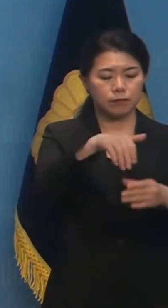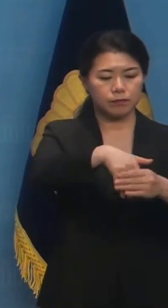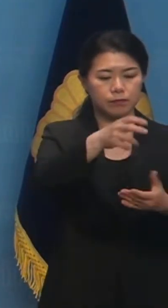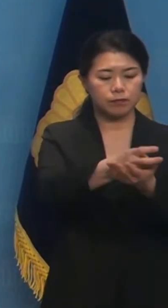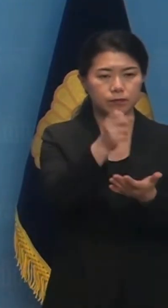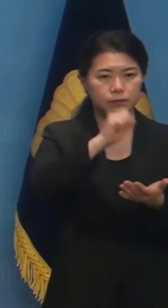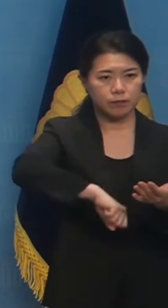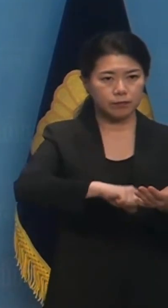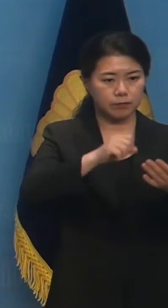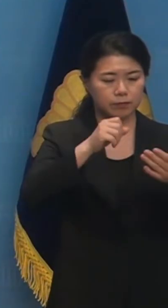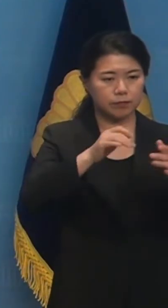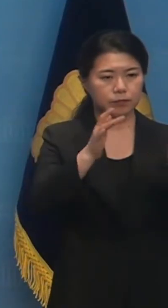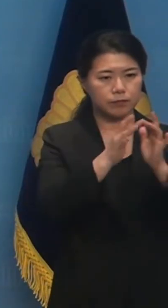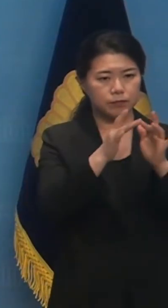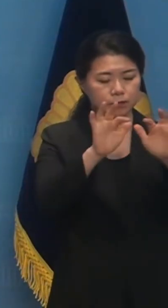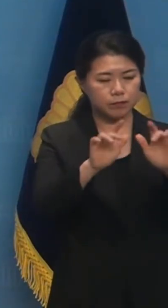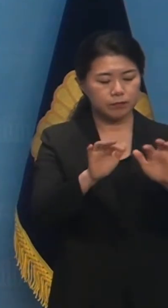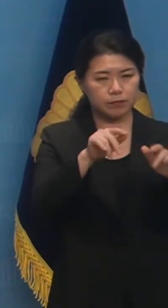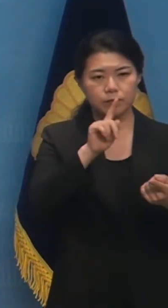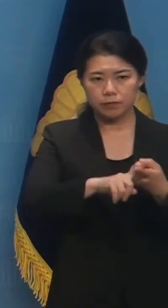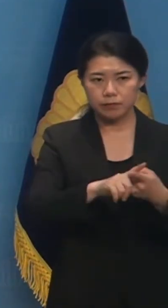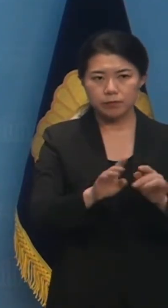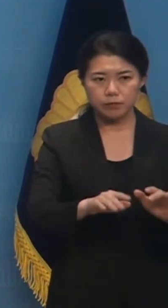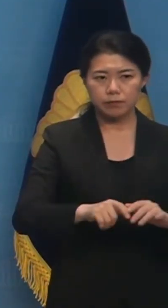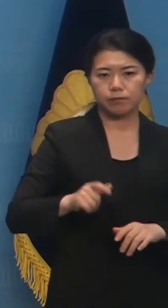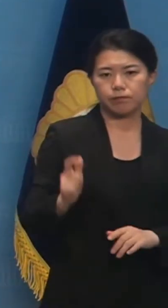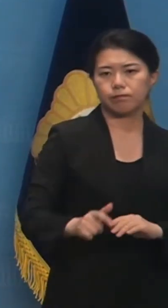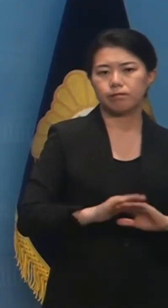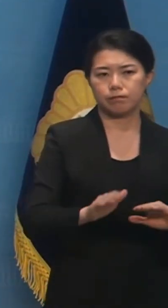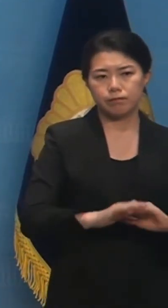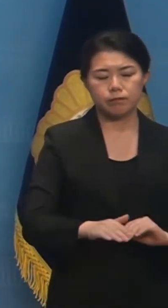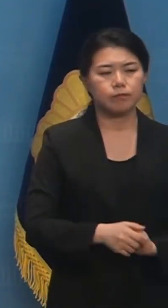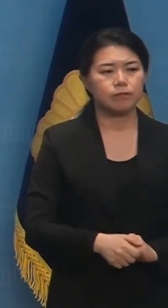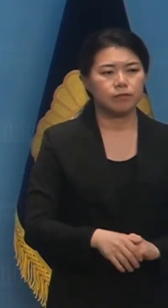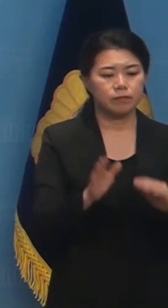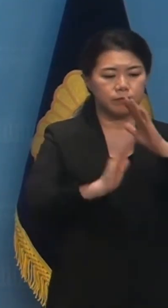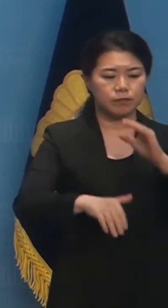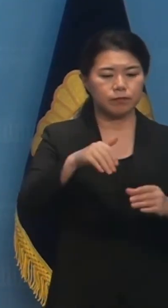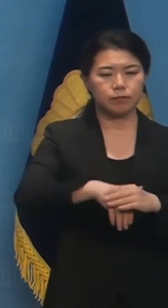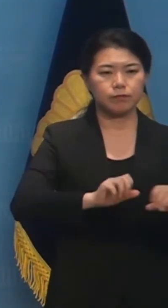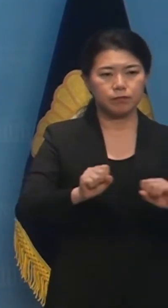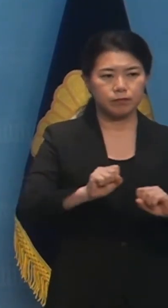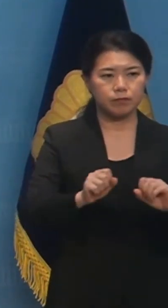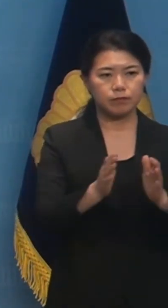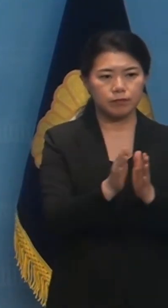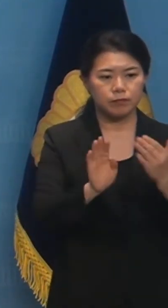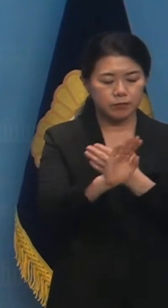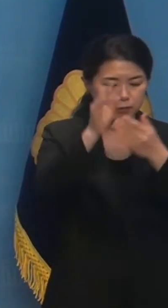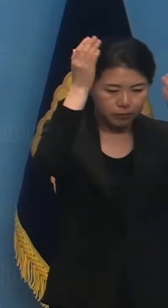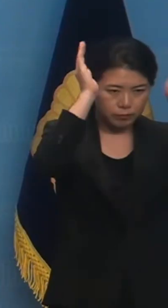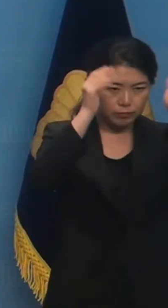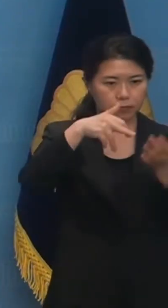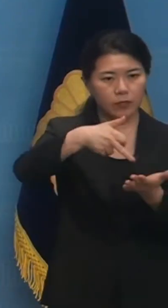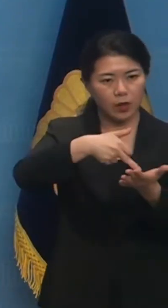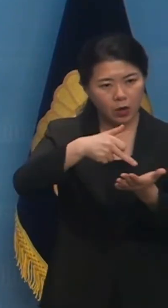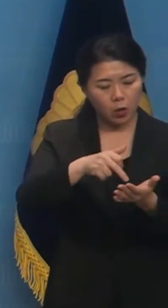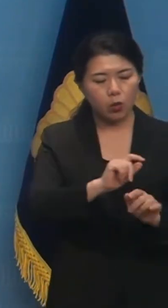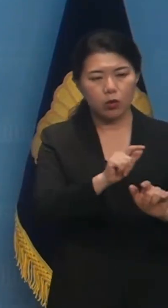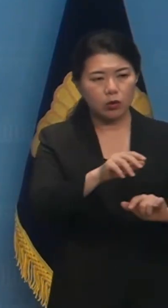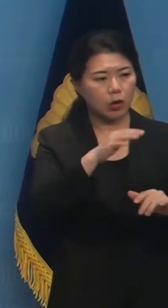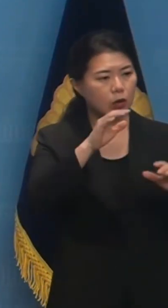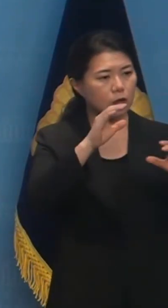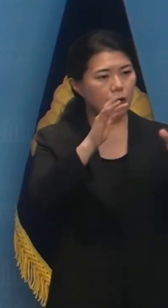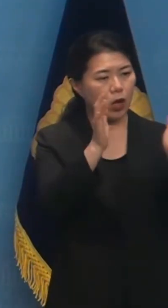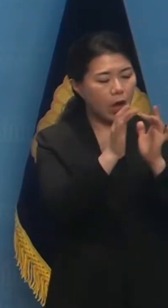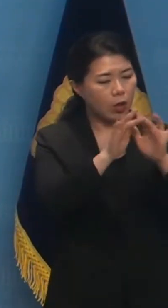선거법 위반 포털사이트 댓글에 대해 강력 대응 방침을 밝힙니다. 공직선거운동 개시 후 네이버와 카카오 등